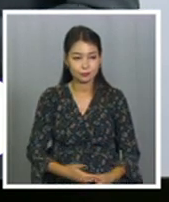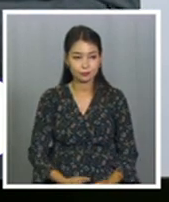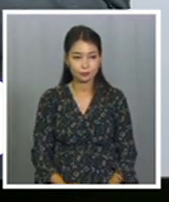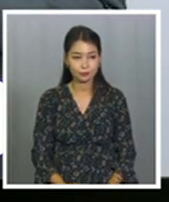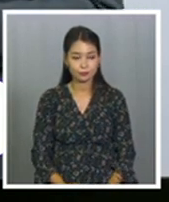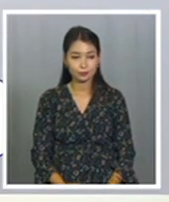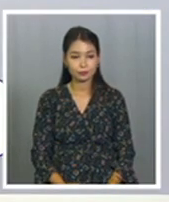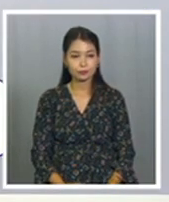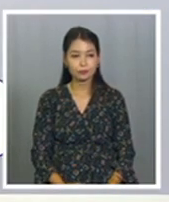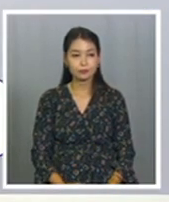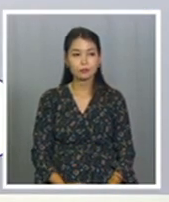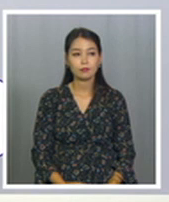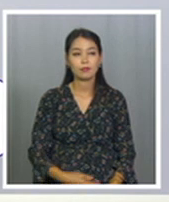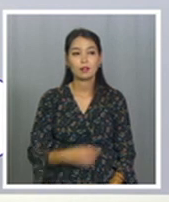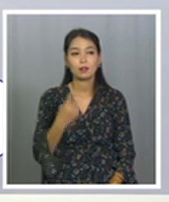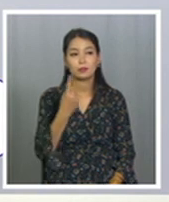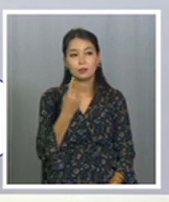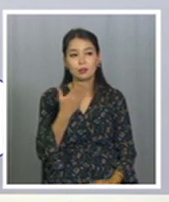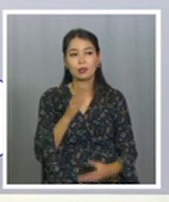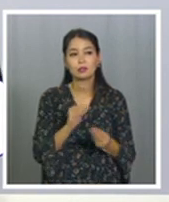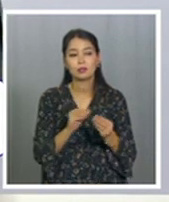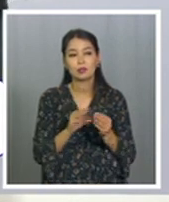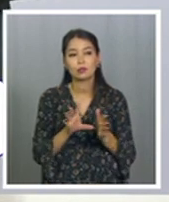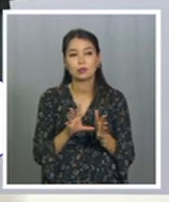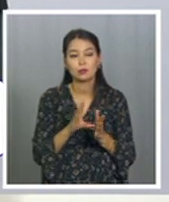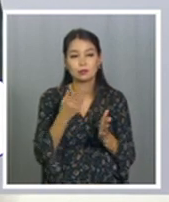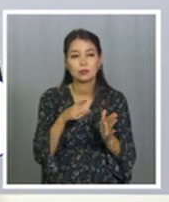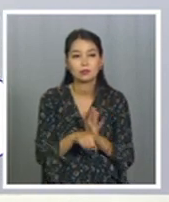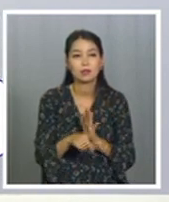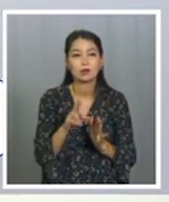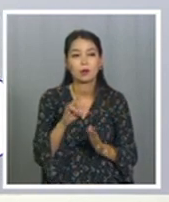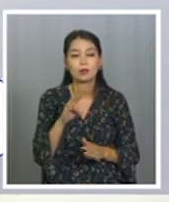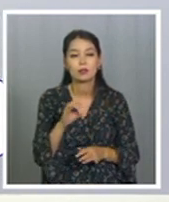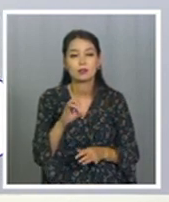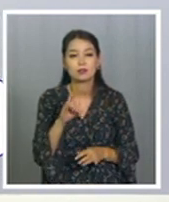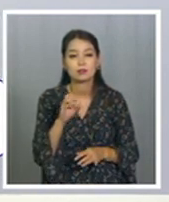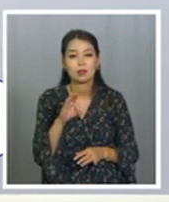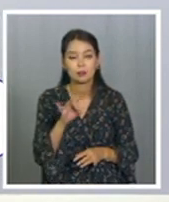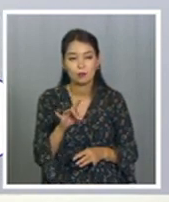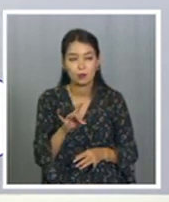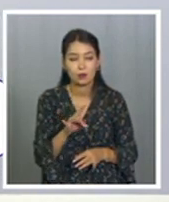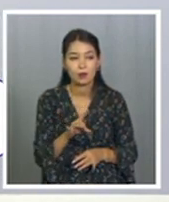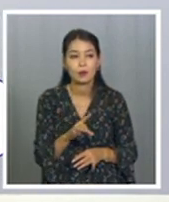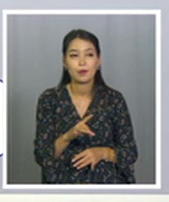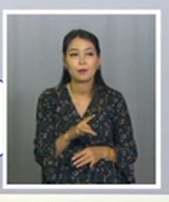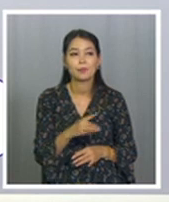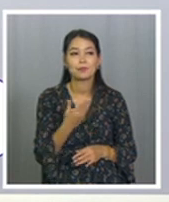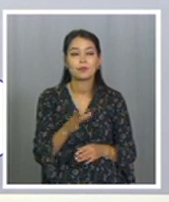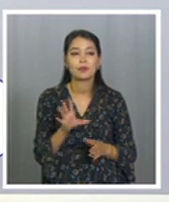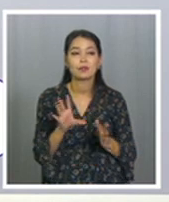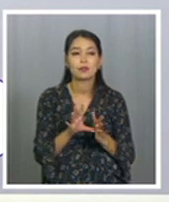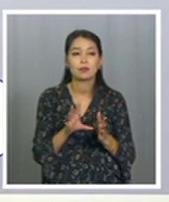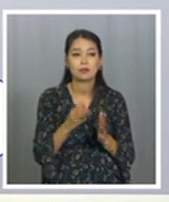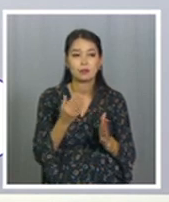Бірінші, тұрақты тоқ тізбегіндегі конденсаторға тоқталайық. Яғни, міне, тұрақты тоқ көзі, мысалы үшін